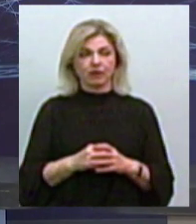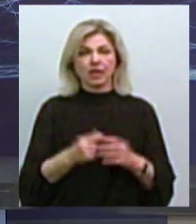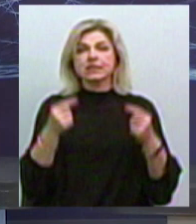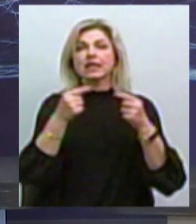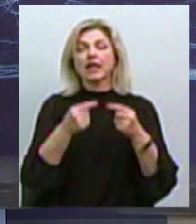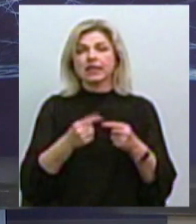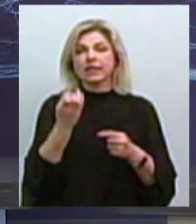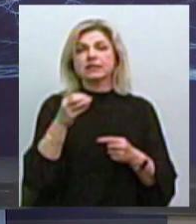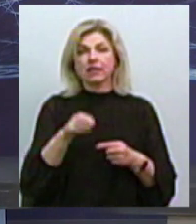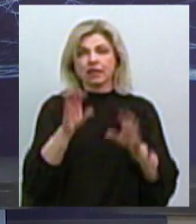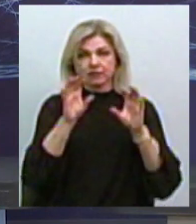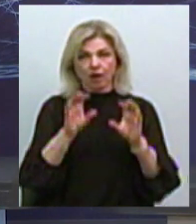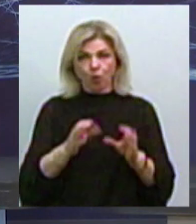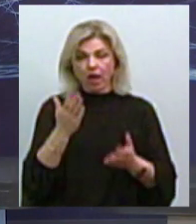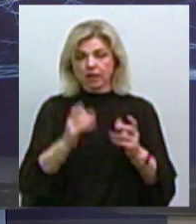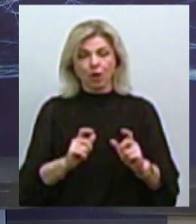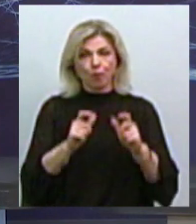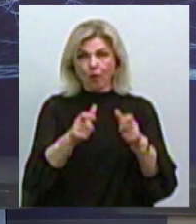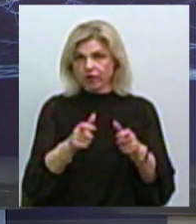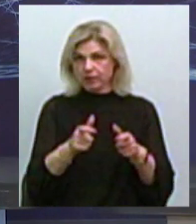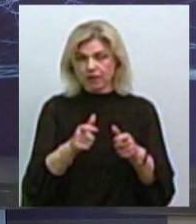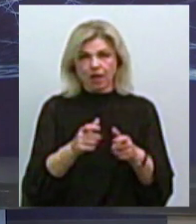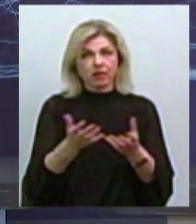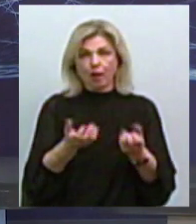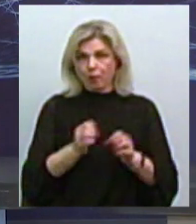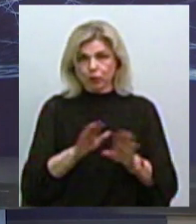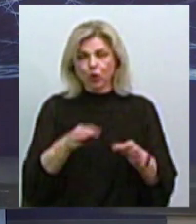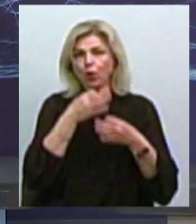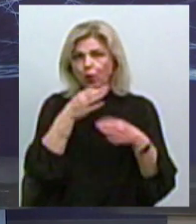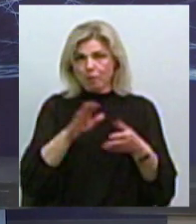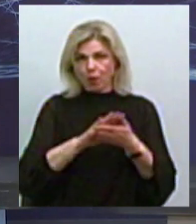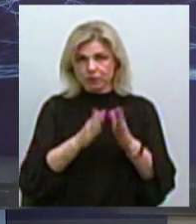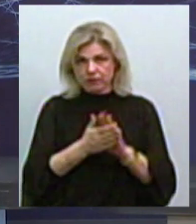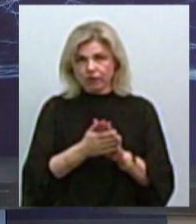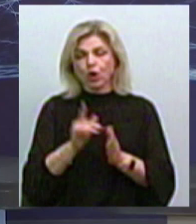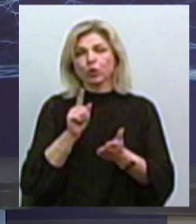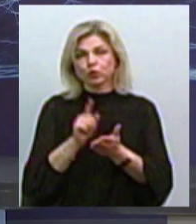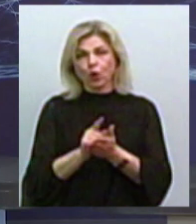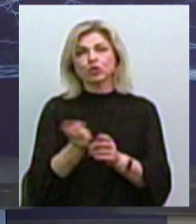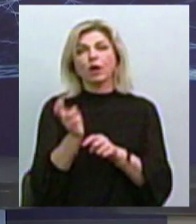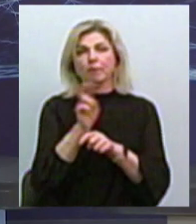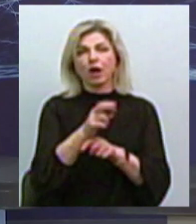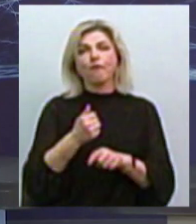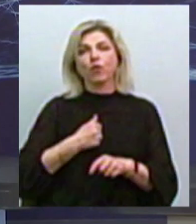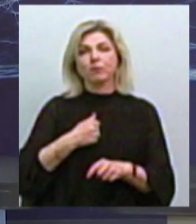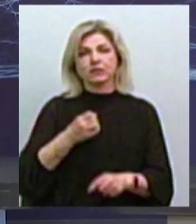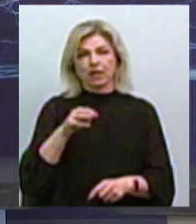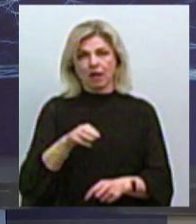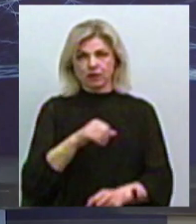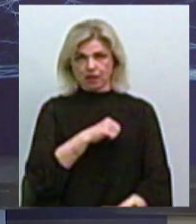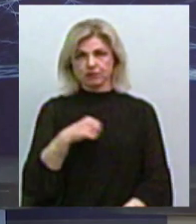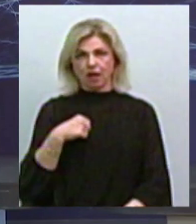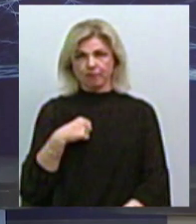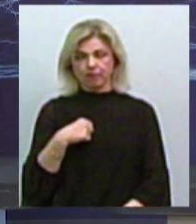закону, призовник, якщо йому не надійшла повістка, так. З будь-яких обставин, повинен прибути до військового комісаріату сам,